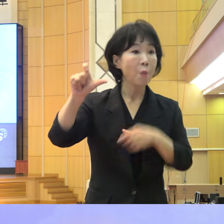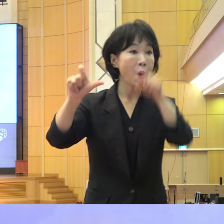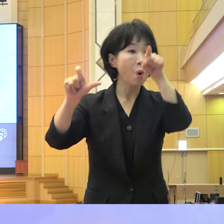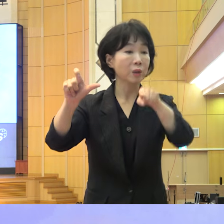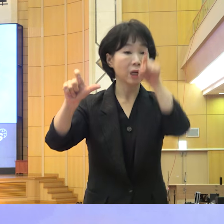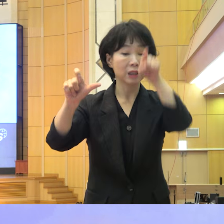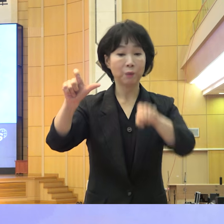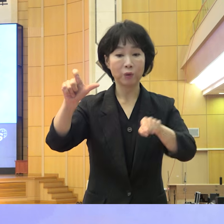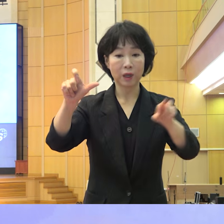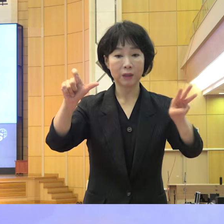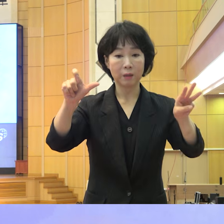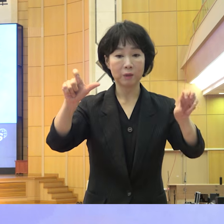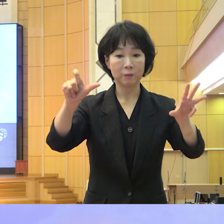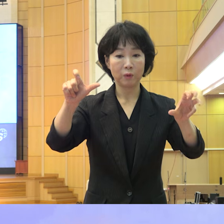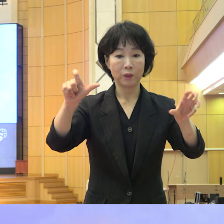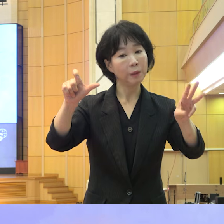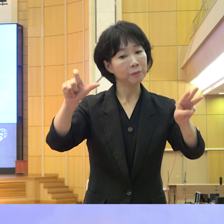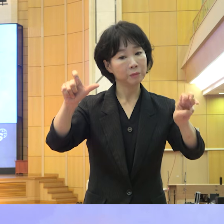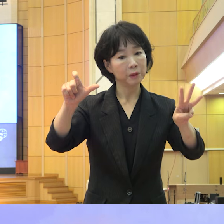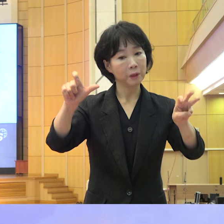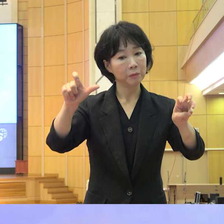15장 32절입니다.